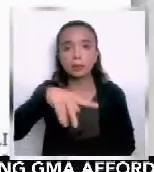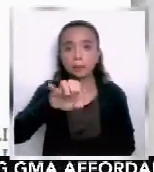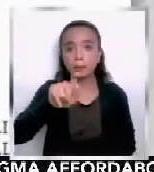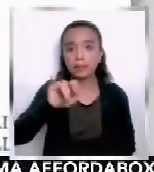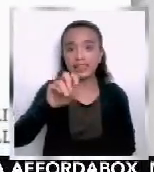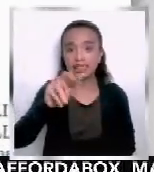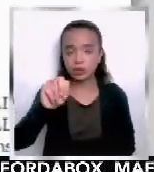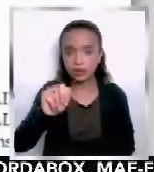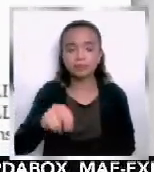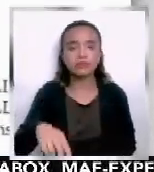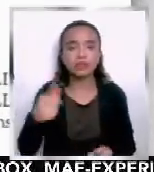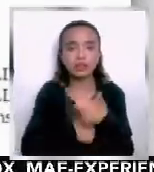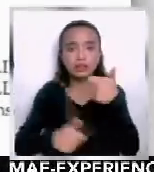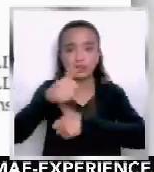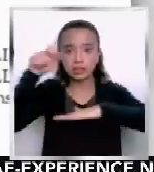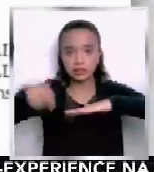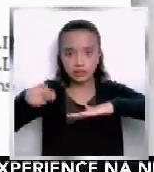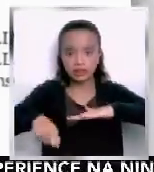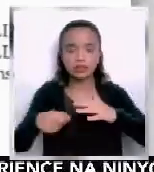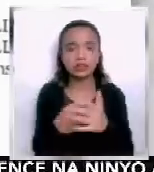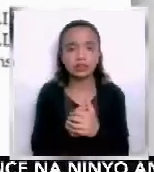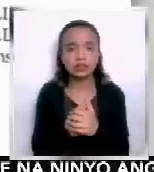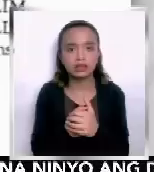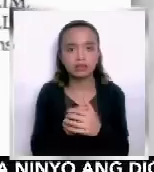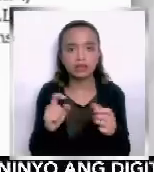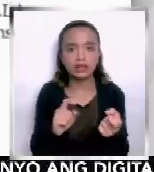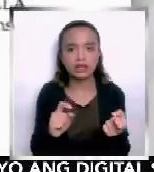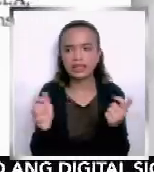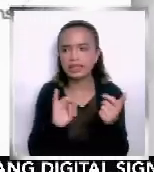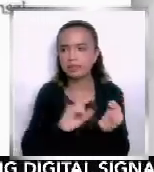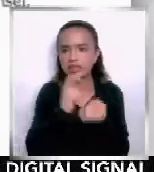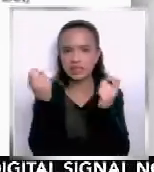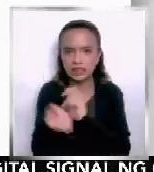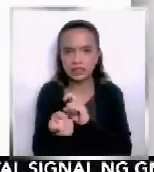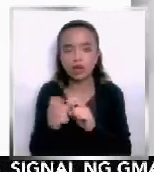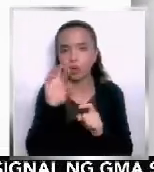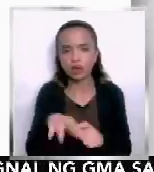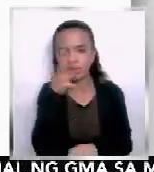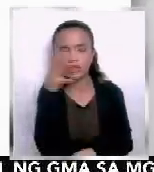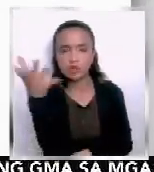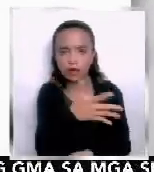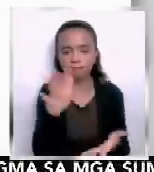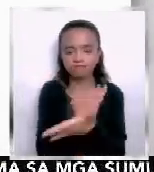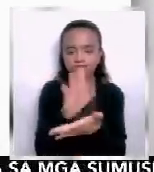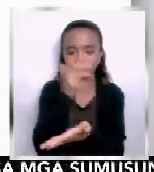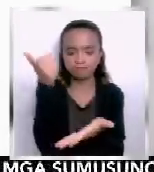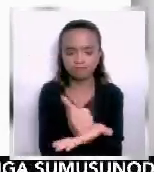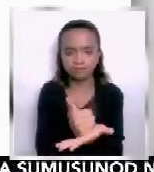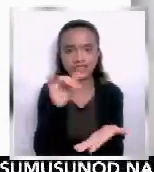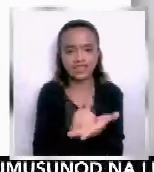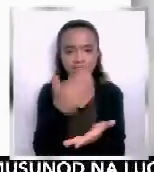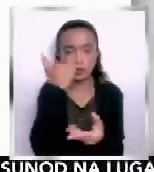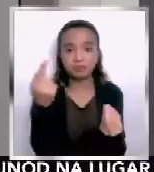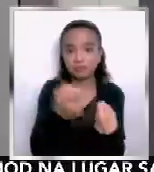Korte Suprema at isantabi ang mga COMELEC resolution na nagbasura sa disqualification case laban kay Marcos at kanselahin ang